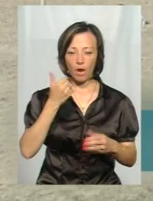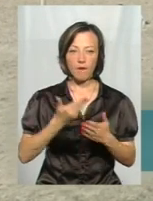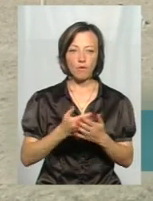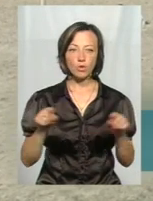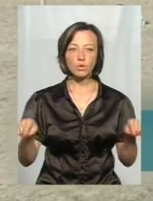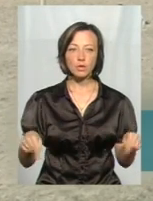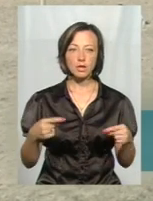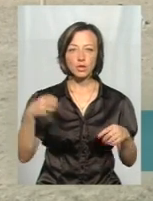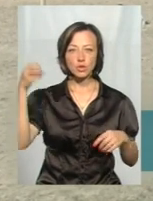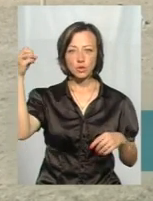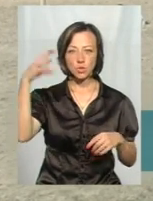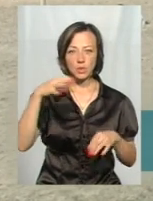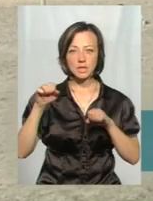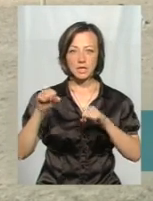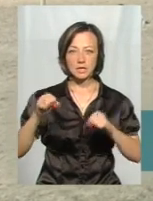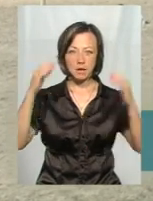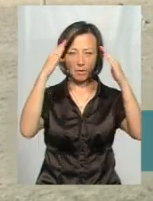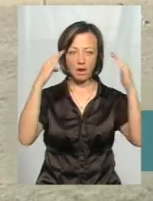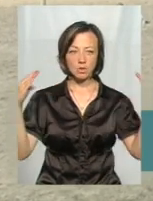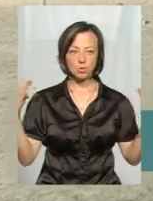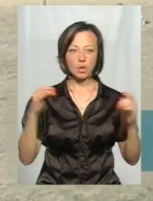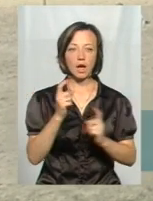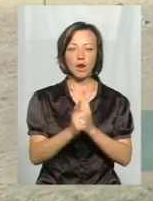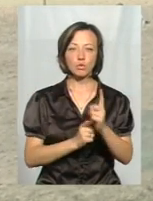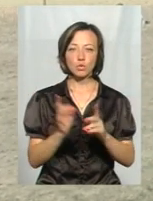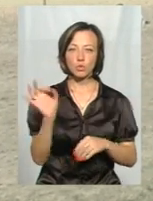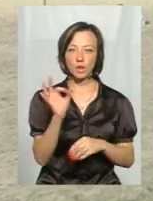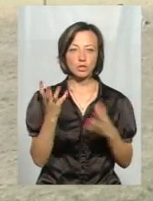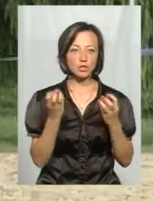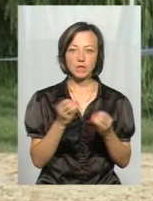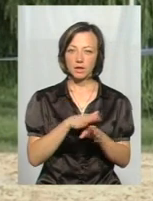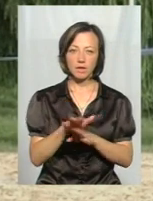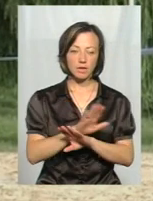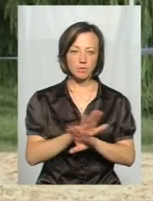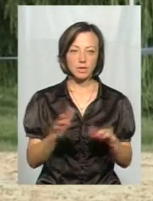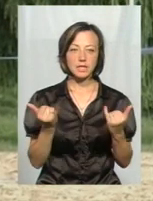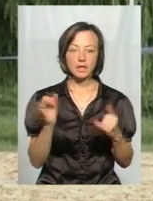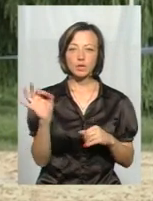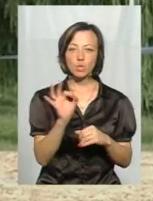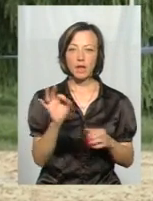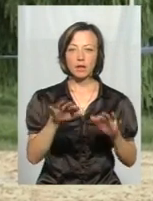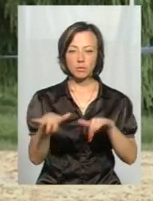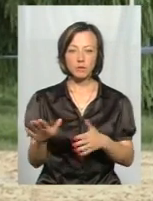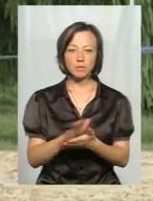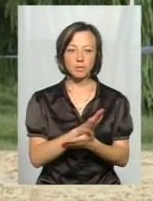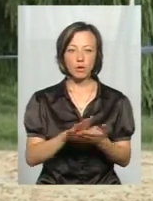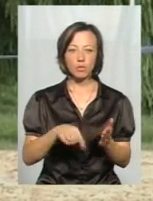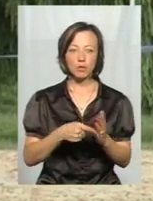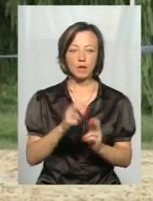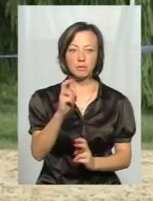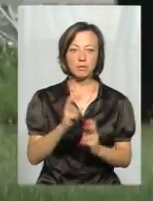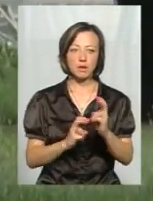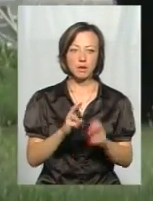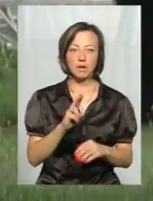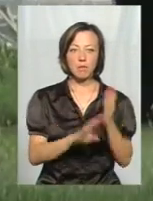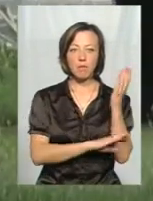оновлення сонцезахисних парасольок та реконструкція туалету ще не відбулася. Наразі туалет на пляжі прибирає комунальне підприємство